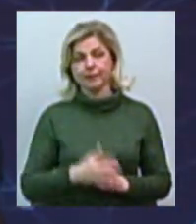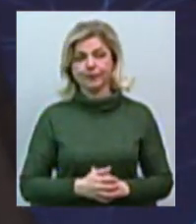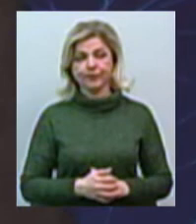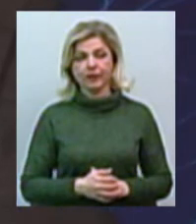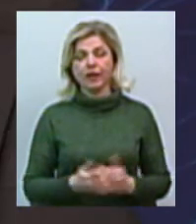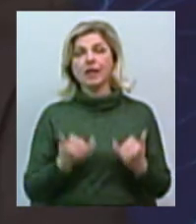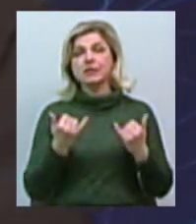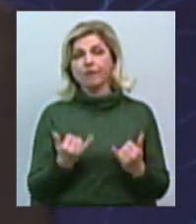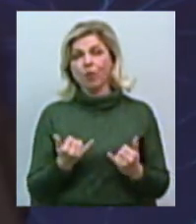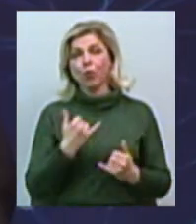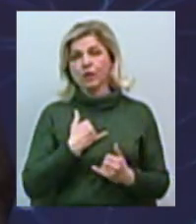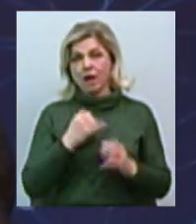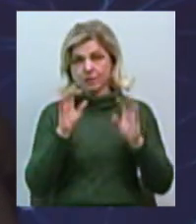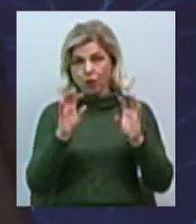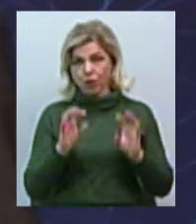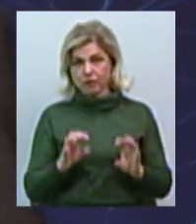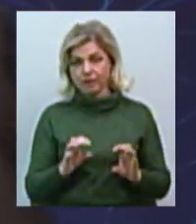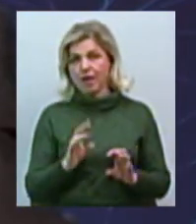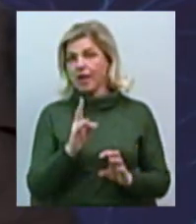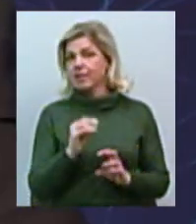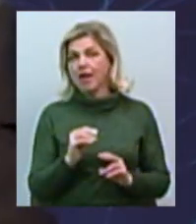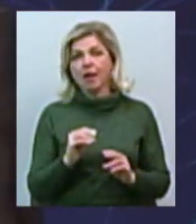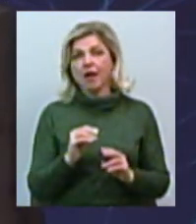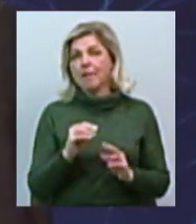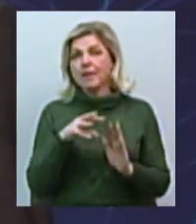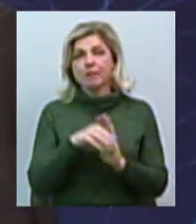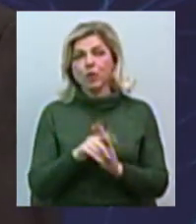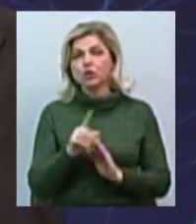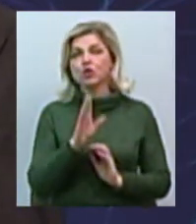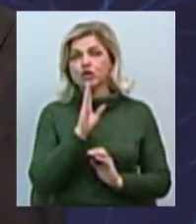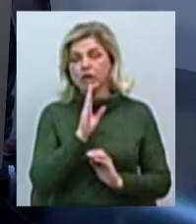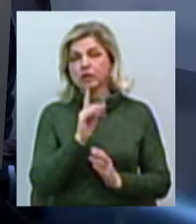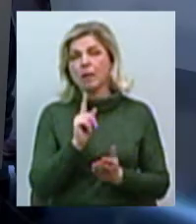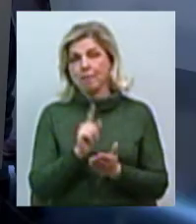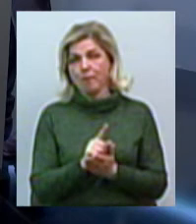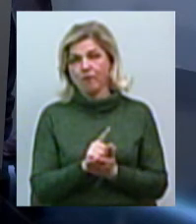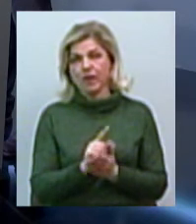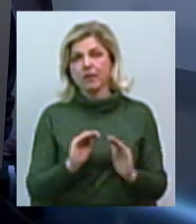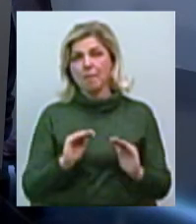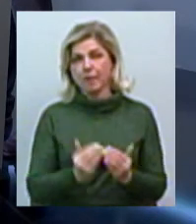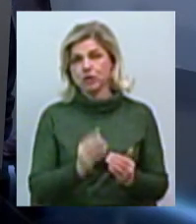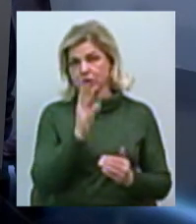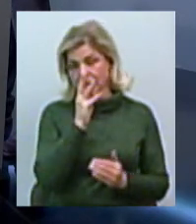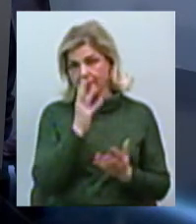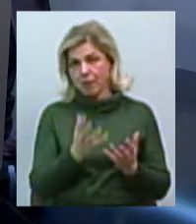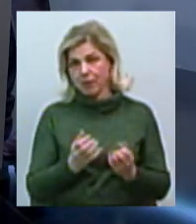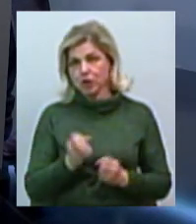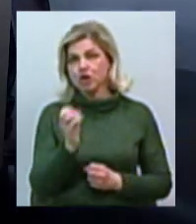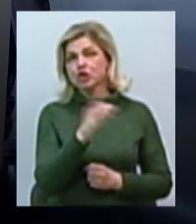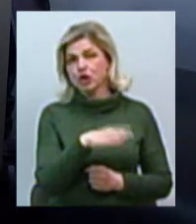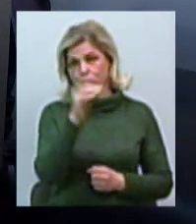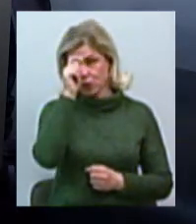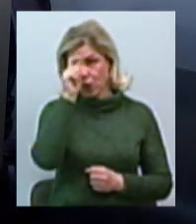нас законодавство, воно не передбачає, що жінка менше повинна отримувати заробітну плату, чим